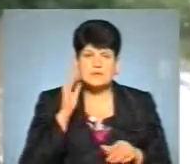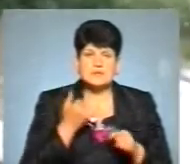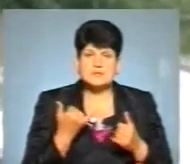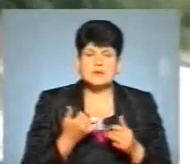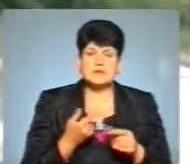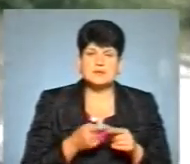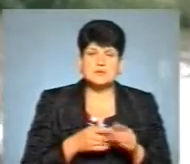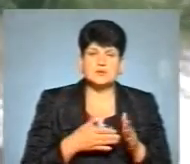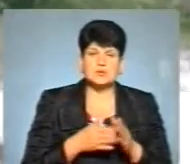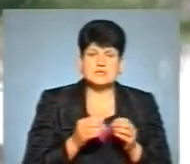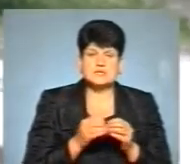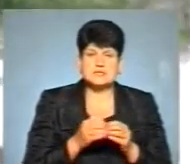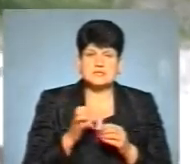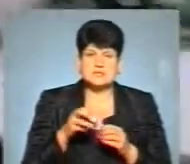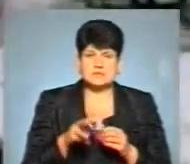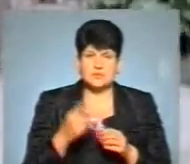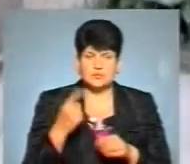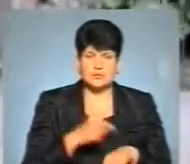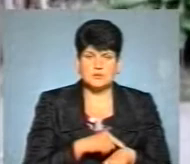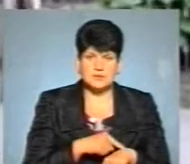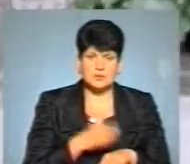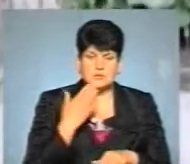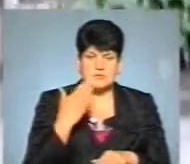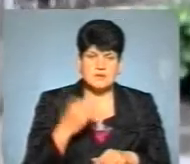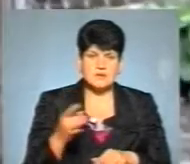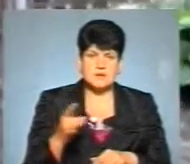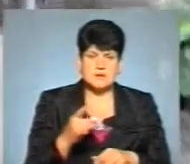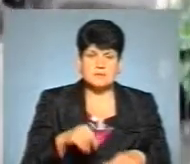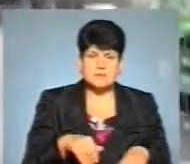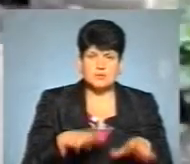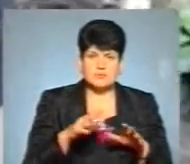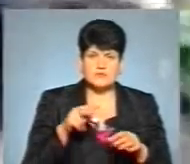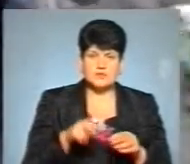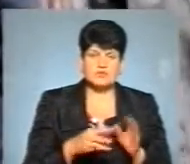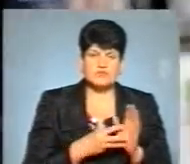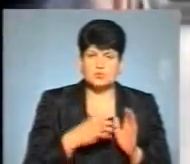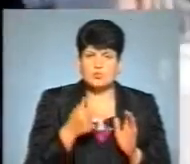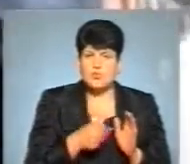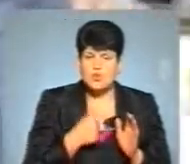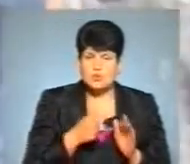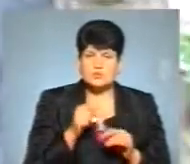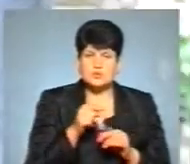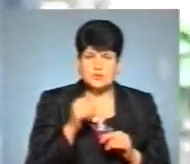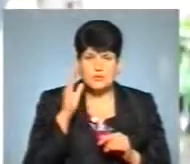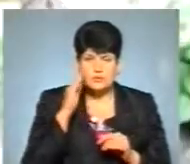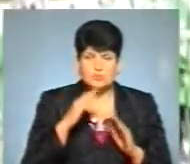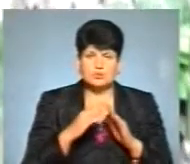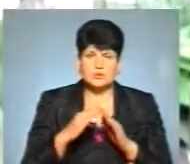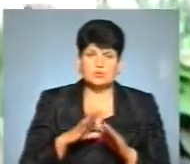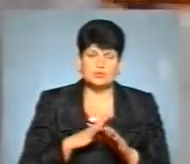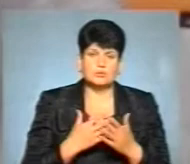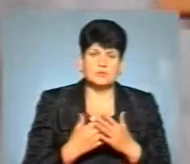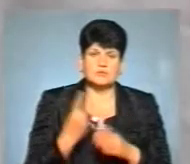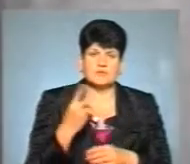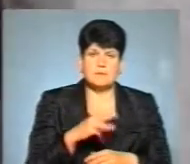10 сантиметрів на годину. Востаннє, за її словами, Коропець так підтоплювало у 2008 році. Тоді води в будинках було майже на 2